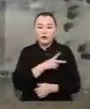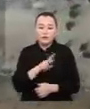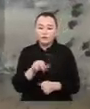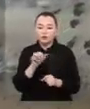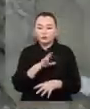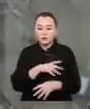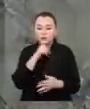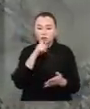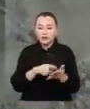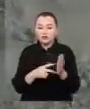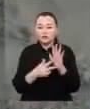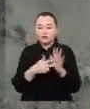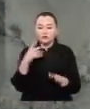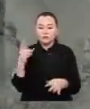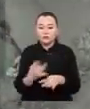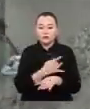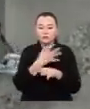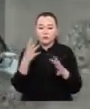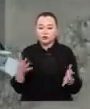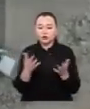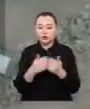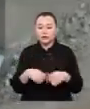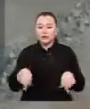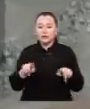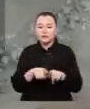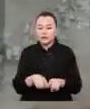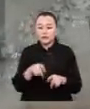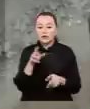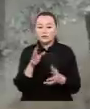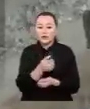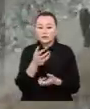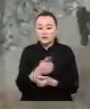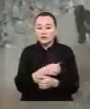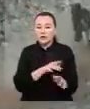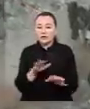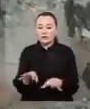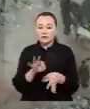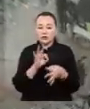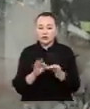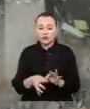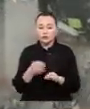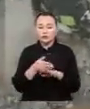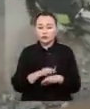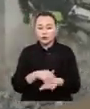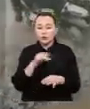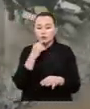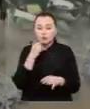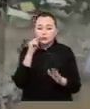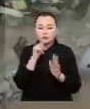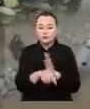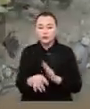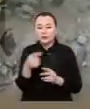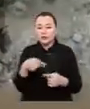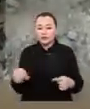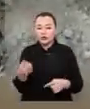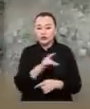может оказаться в 8 раз больше, считают в организации. Спасательная операция осложняется труднодоступностью некоторых